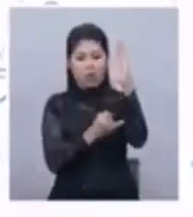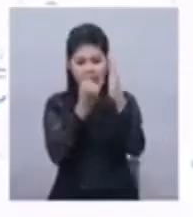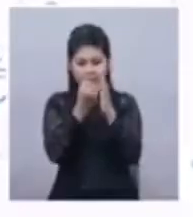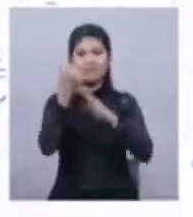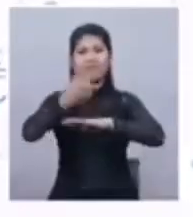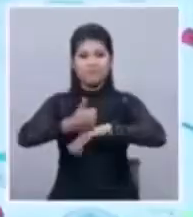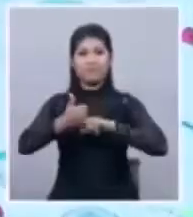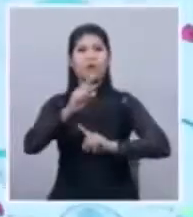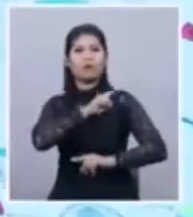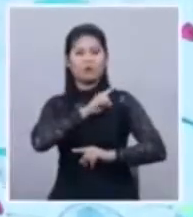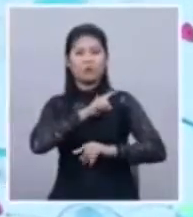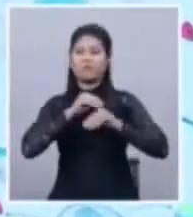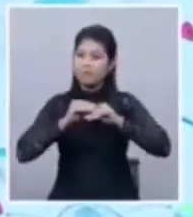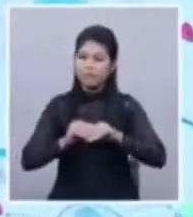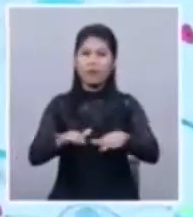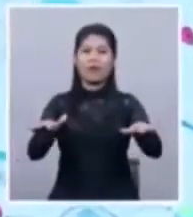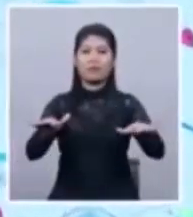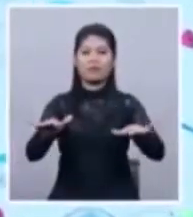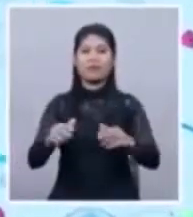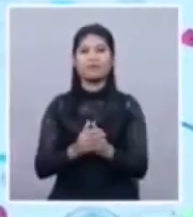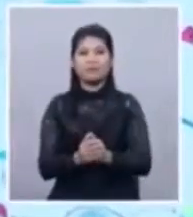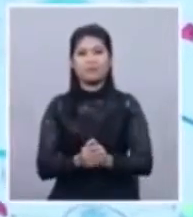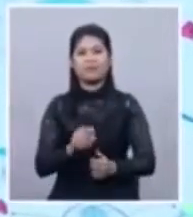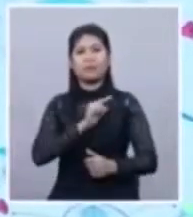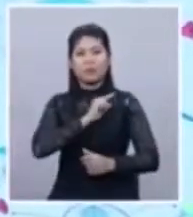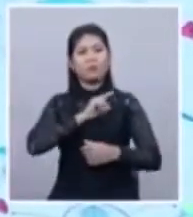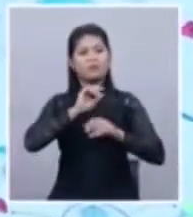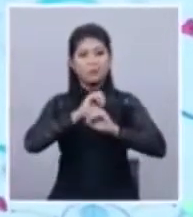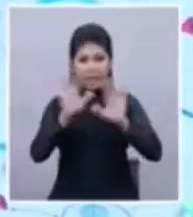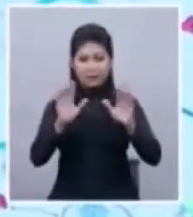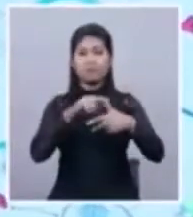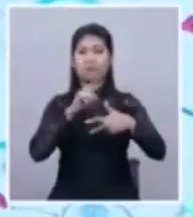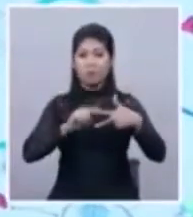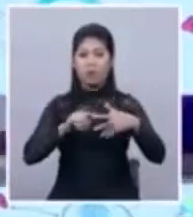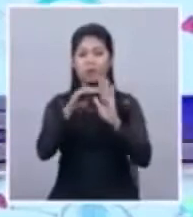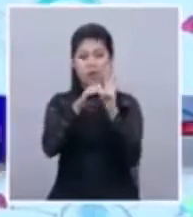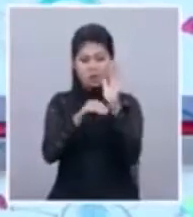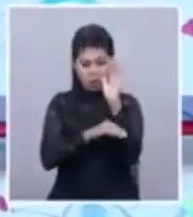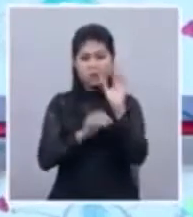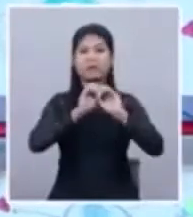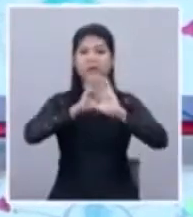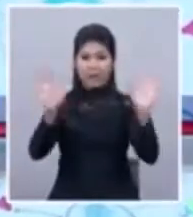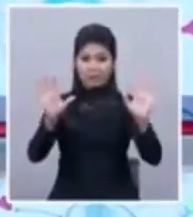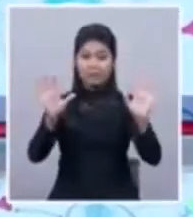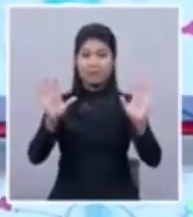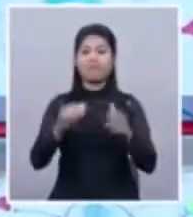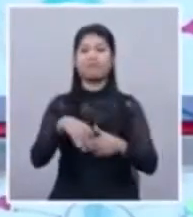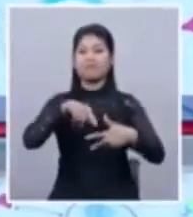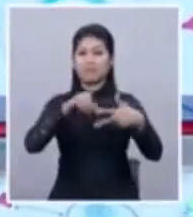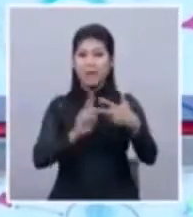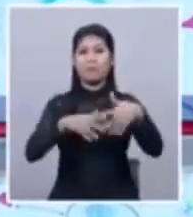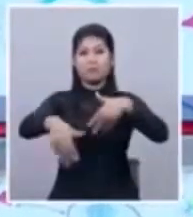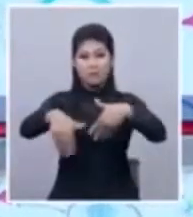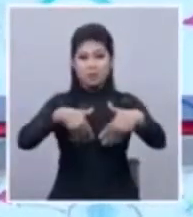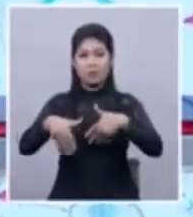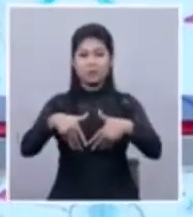ให้ทุกพื้นที่เรื่องแรกคือว่ามีเจ้าภาพชัดเจนสองมีขั้นตอนปฏิบัติชัดๆตั้งแต่เวลาไหนถึงเวลาไหนสามประชาชน